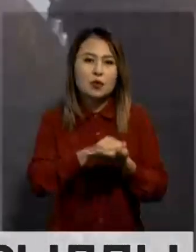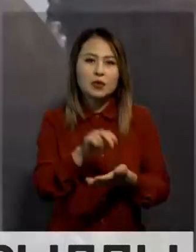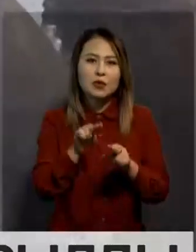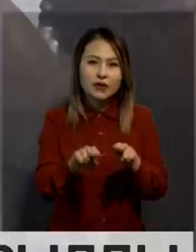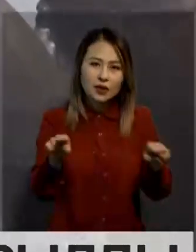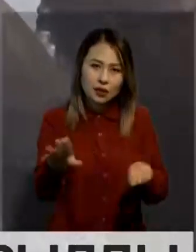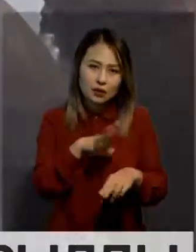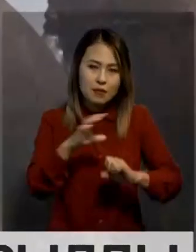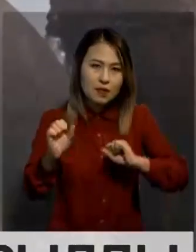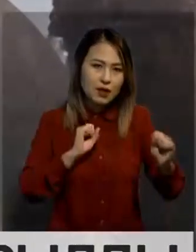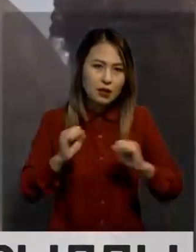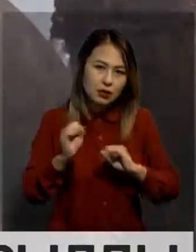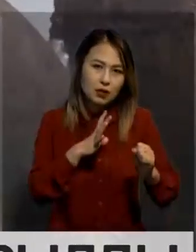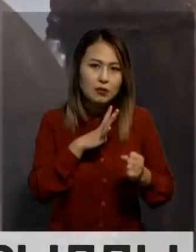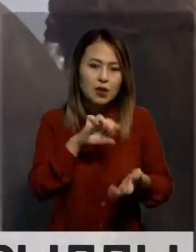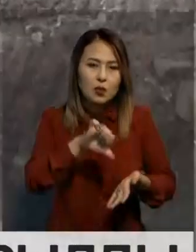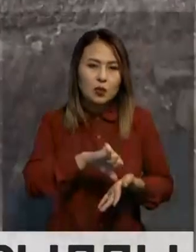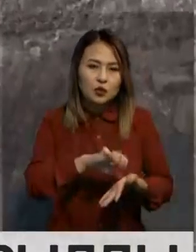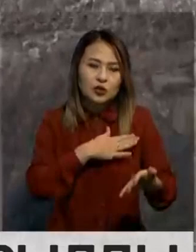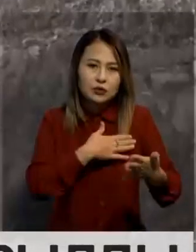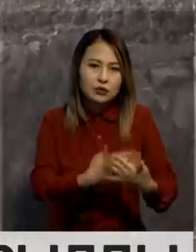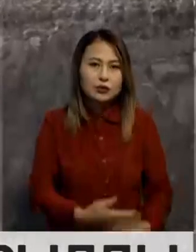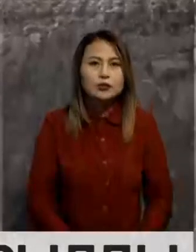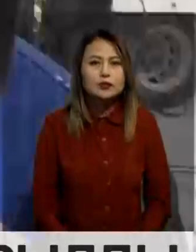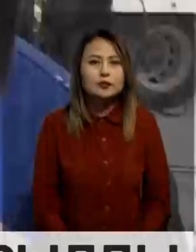жоюға Петропавлдан келген бригада атсалысты.